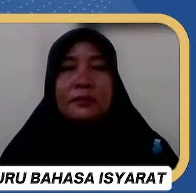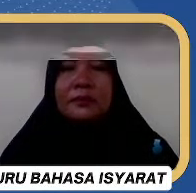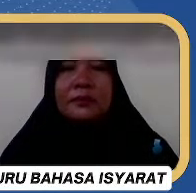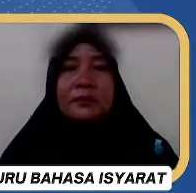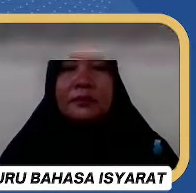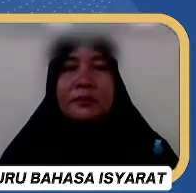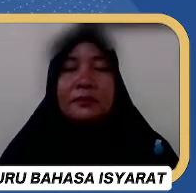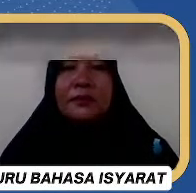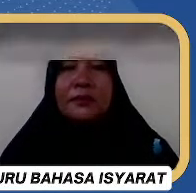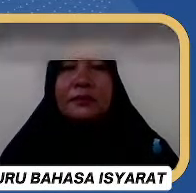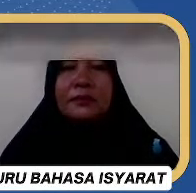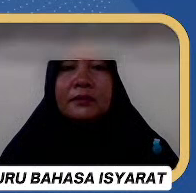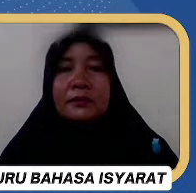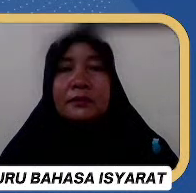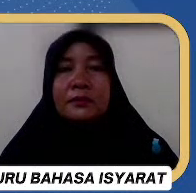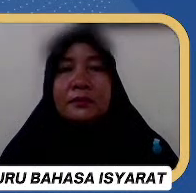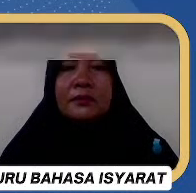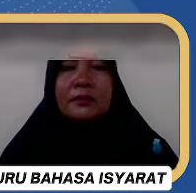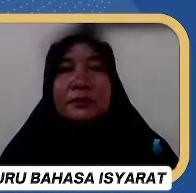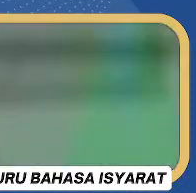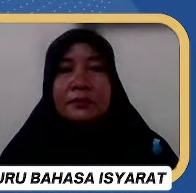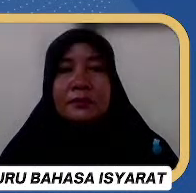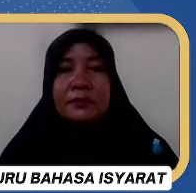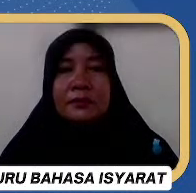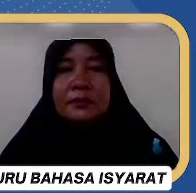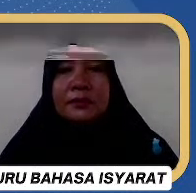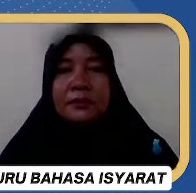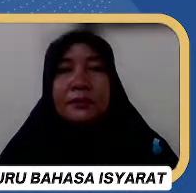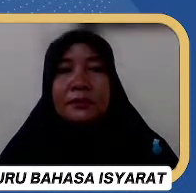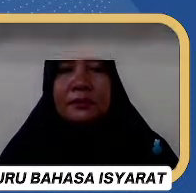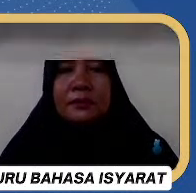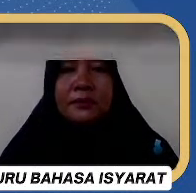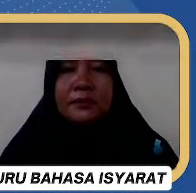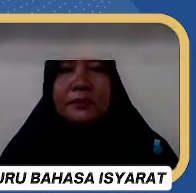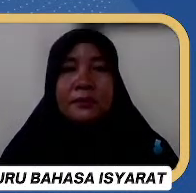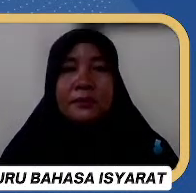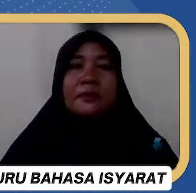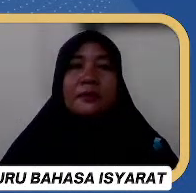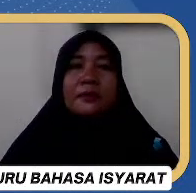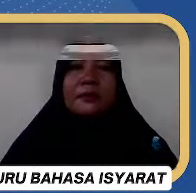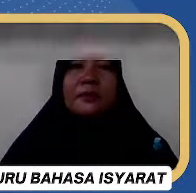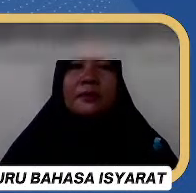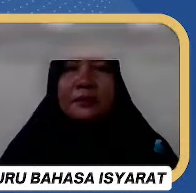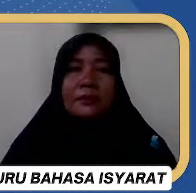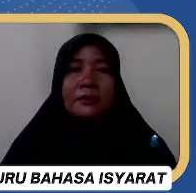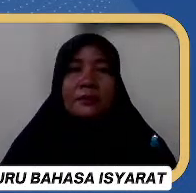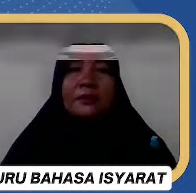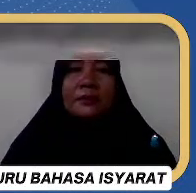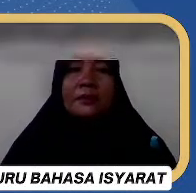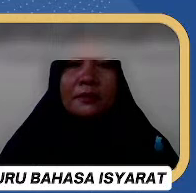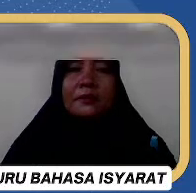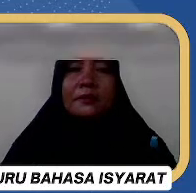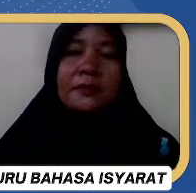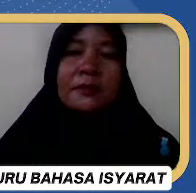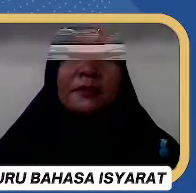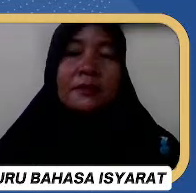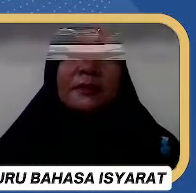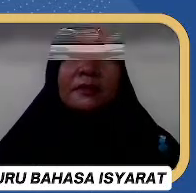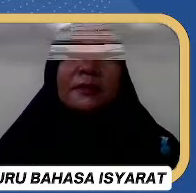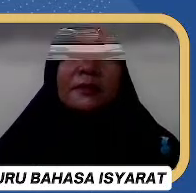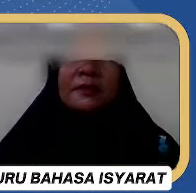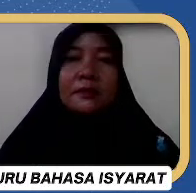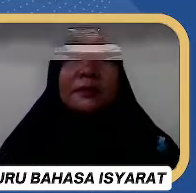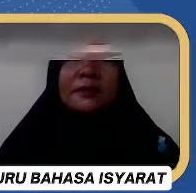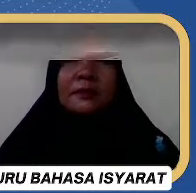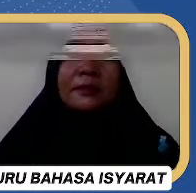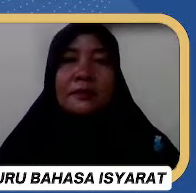atau beberapa hal yang perlu kita pahami bersama supaya tidak terjebak di selancar dunia maya yang